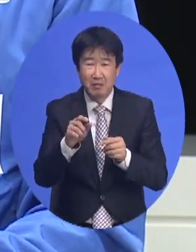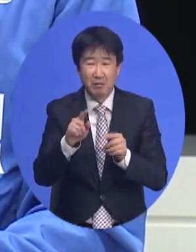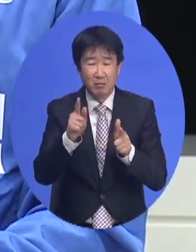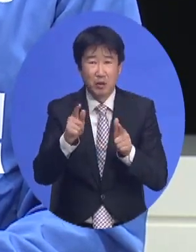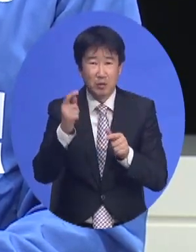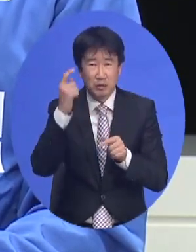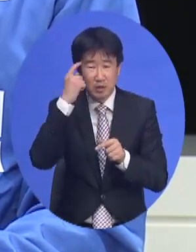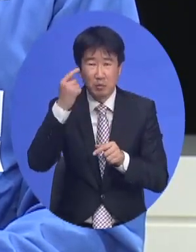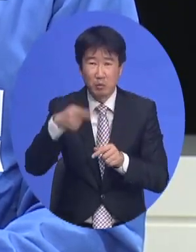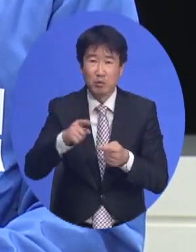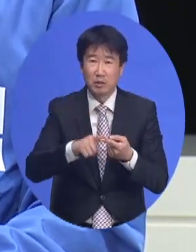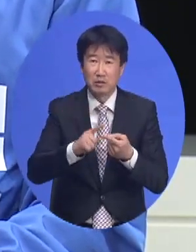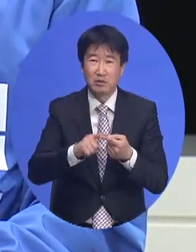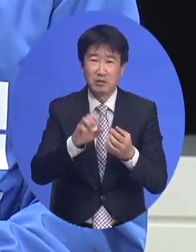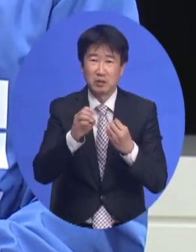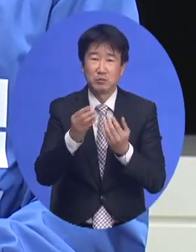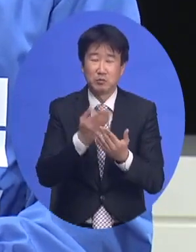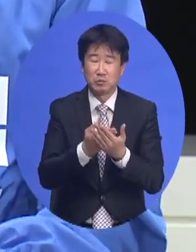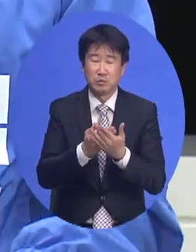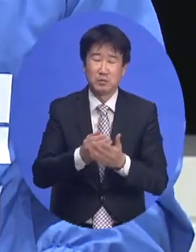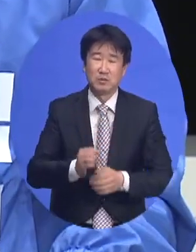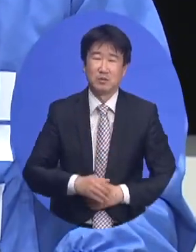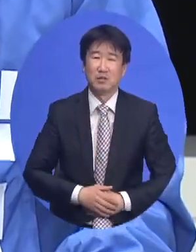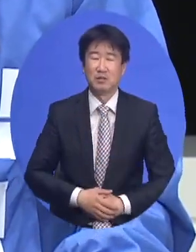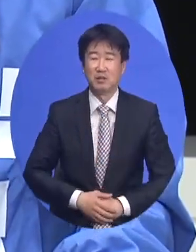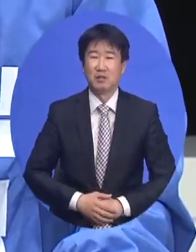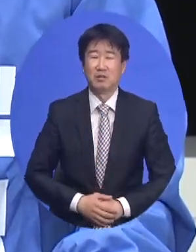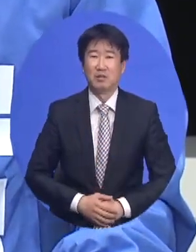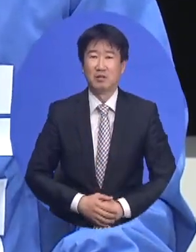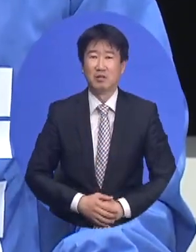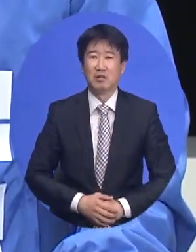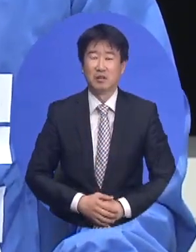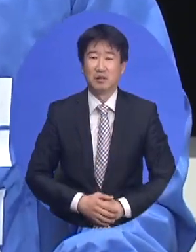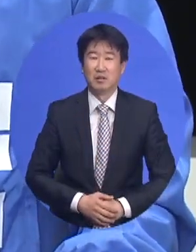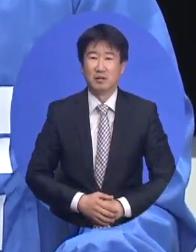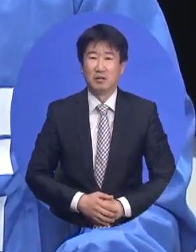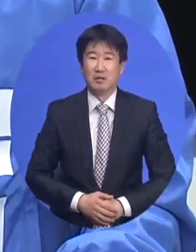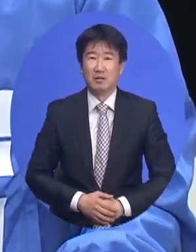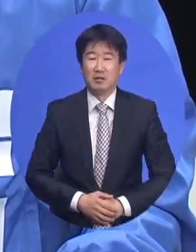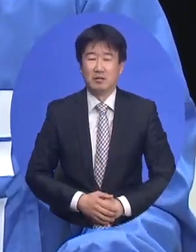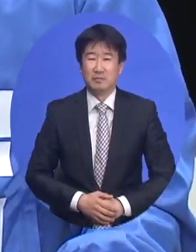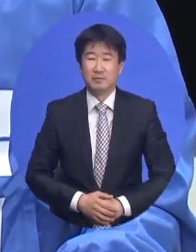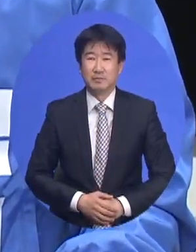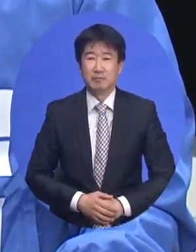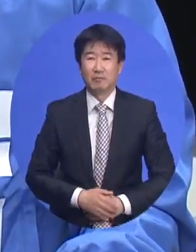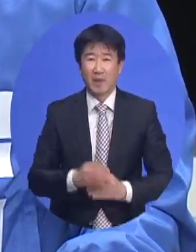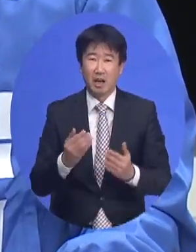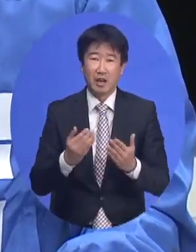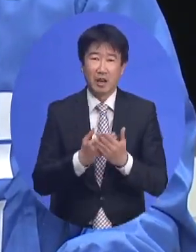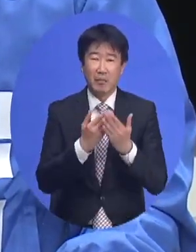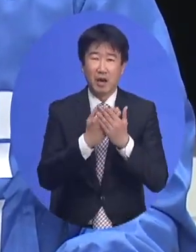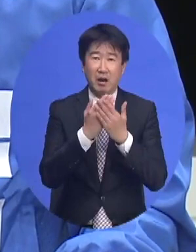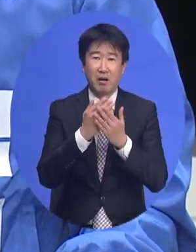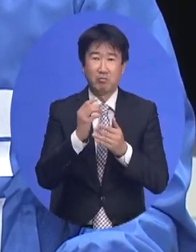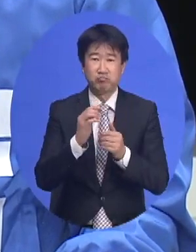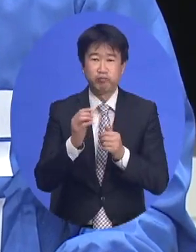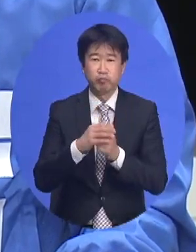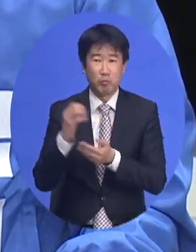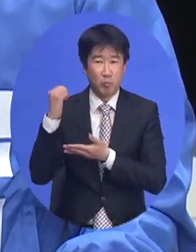얘기하시는지 예 듣고 싶습니다. 네, 개발과 보존은